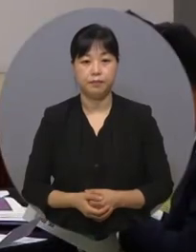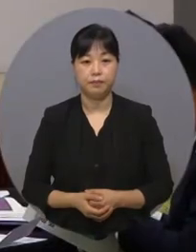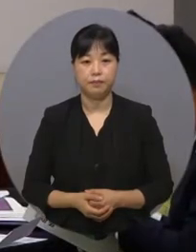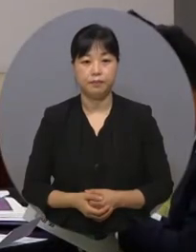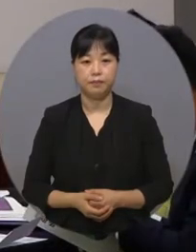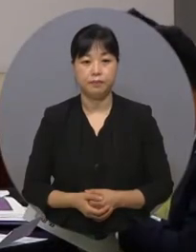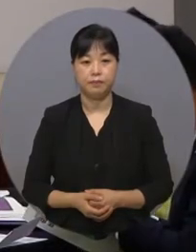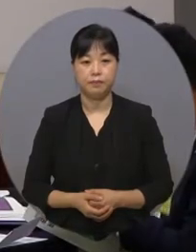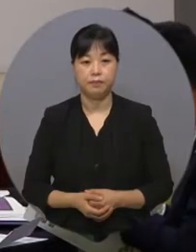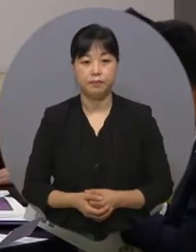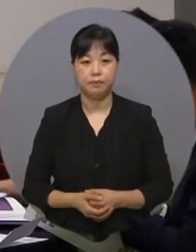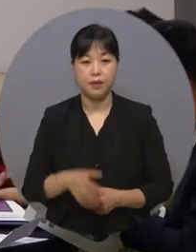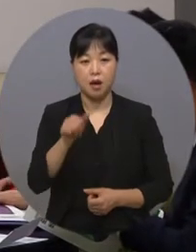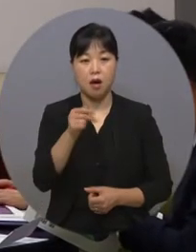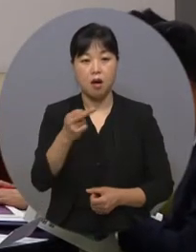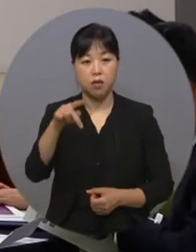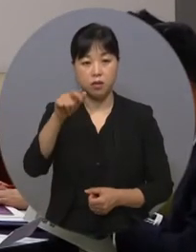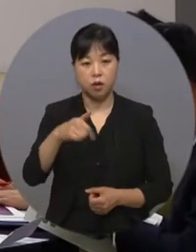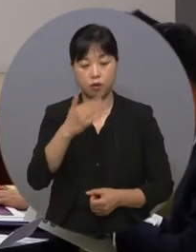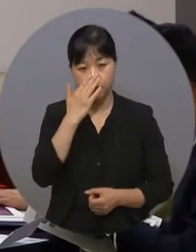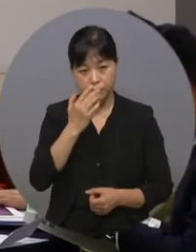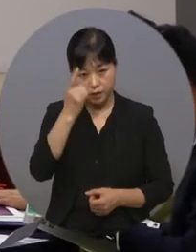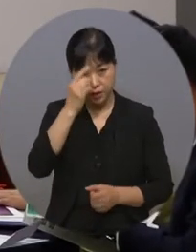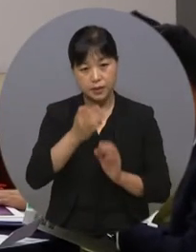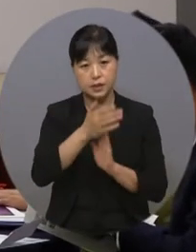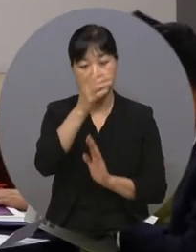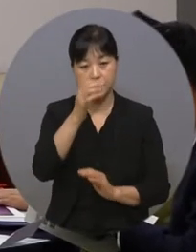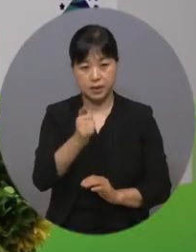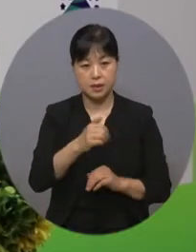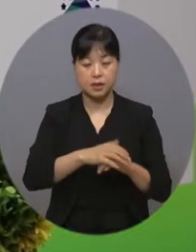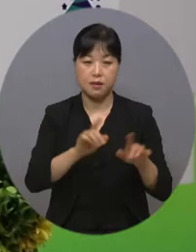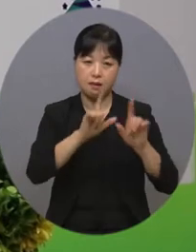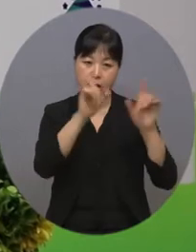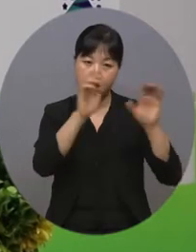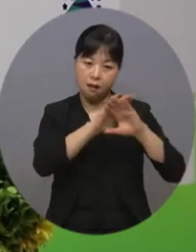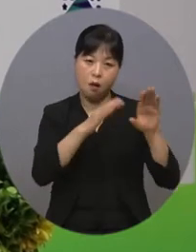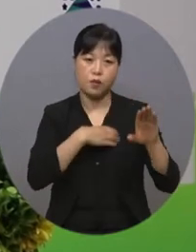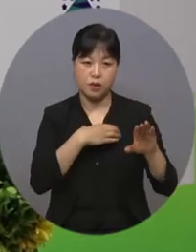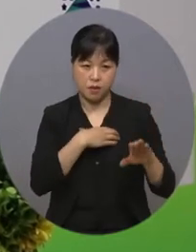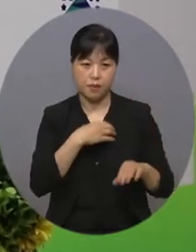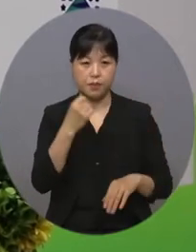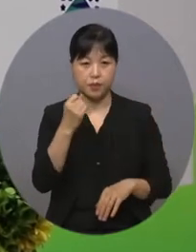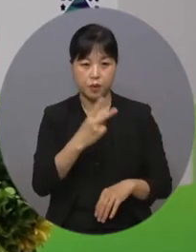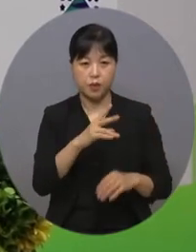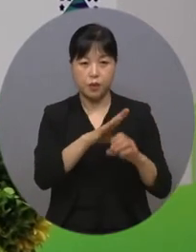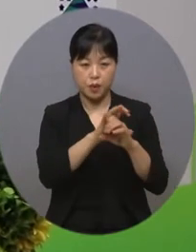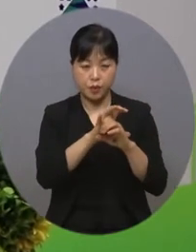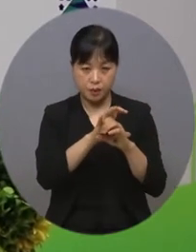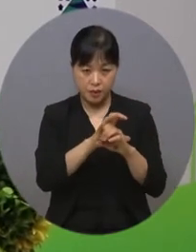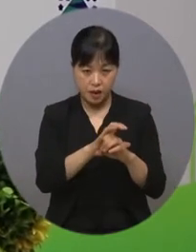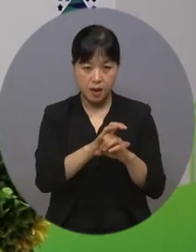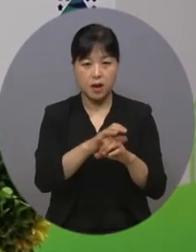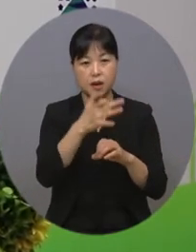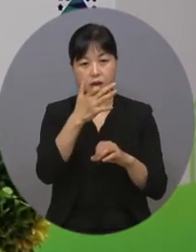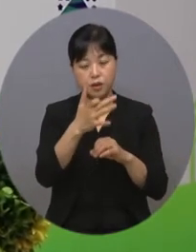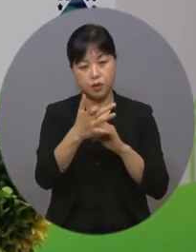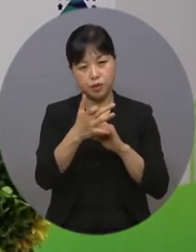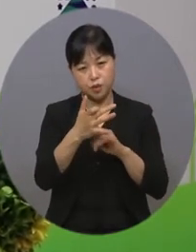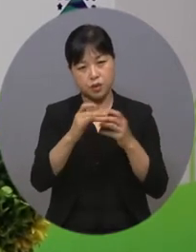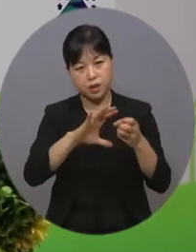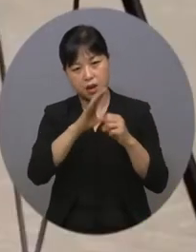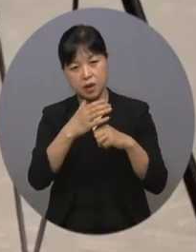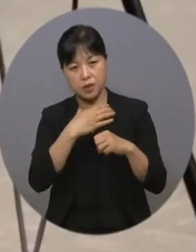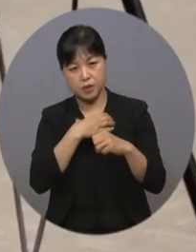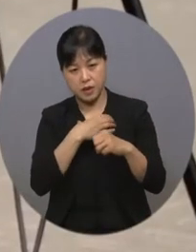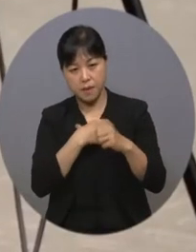이 자리에서 허석 순천시장은 기후위기와 코로나19 팬데믹 현상 이후 미래에 대한